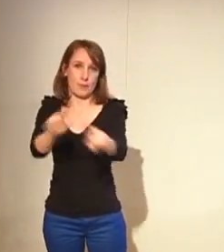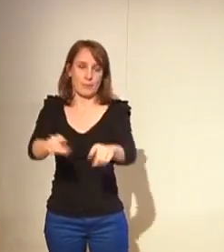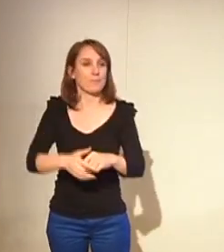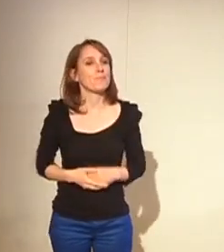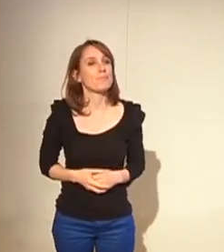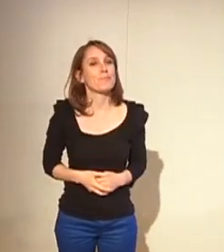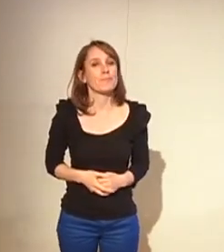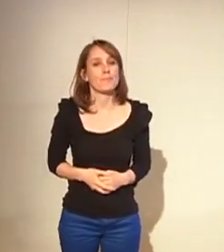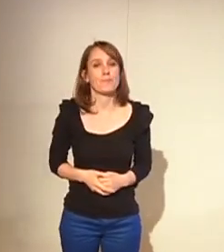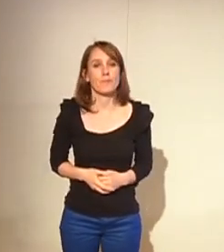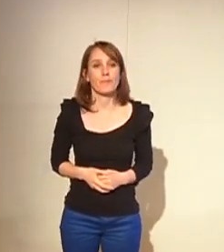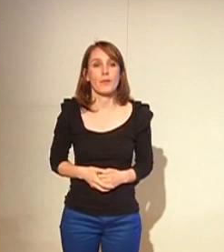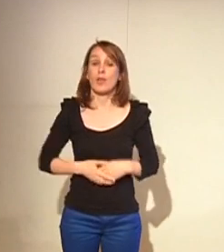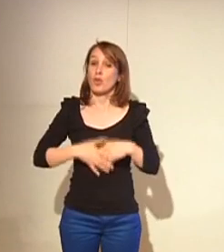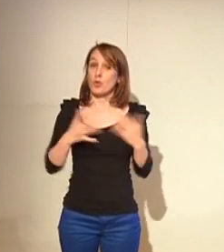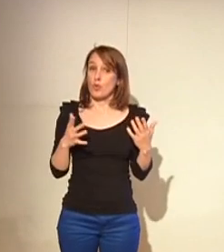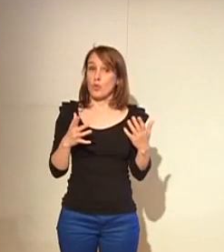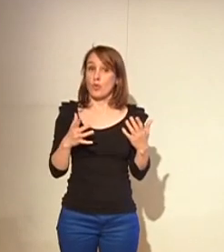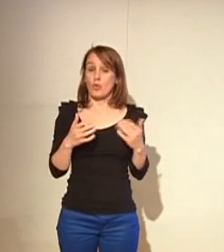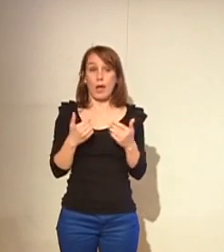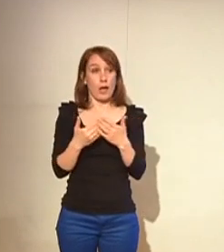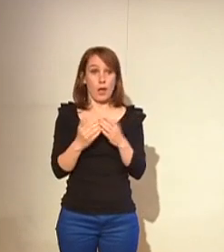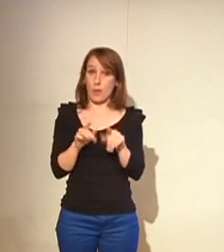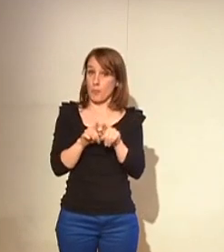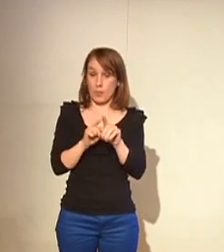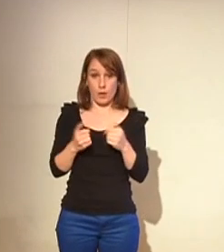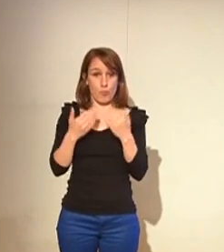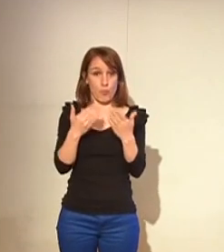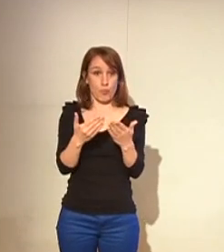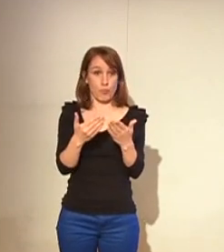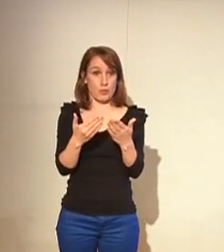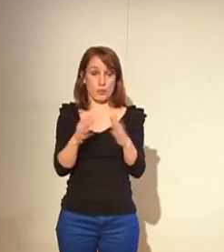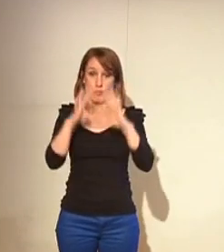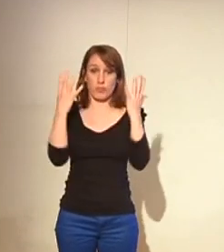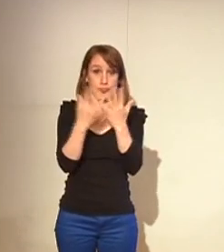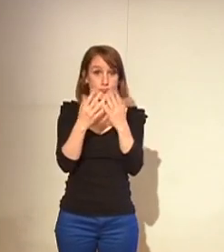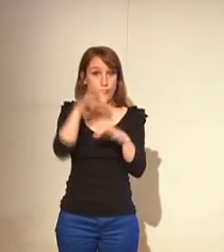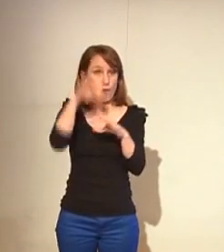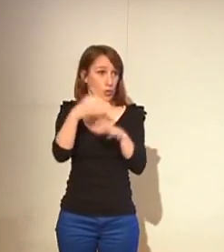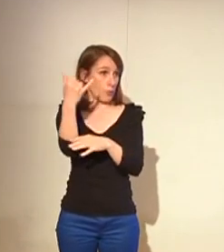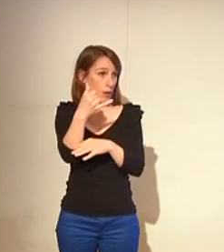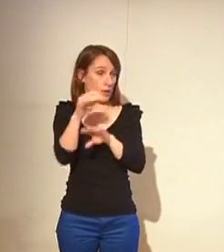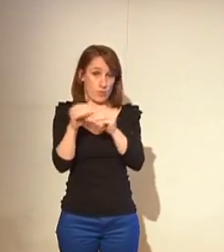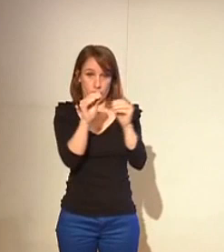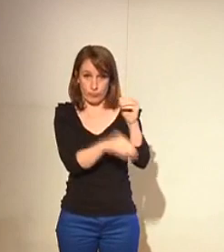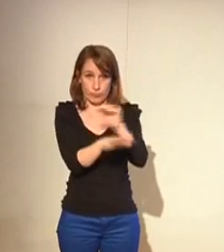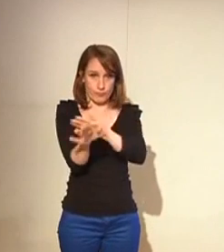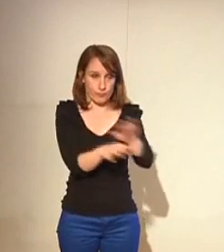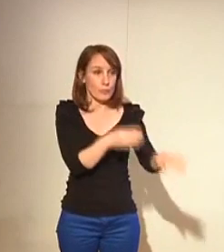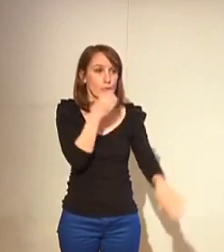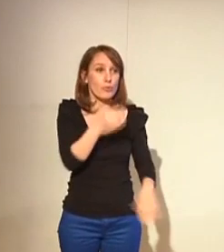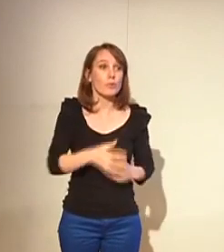umpudi et donc cette délibération na non plus pas la peine de faire voter la libération dans son ensemble nous